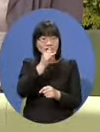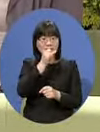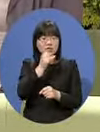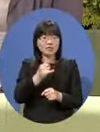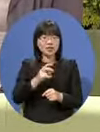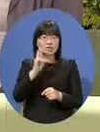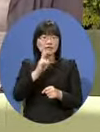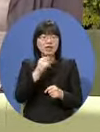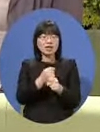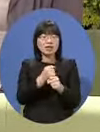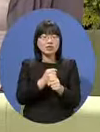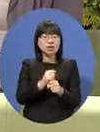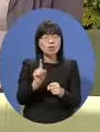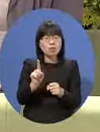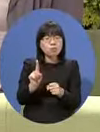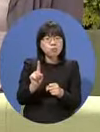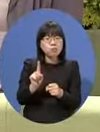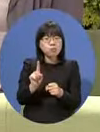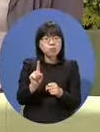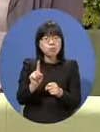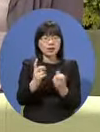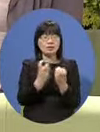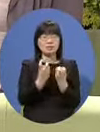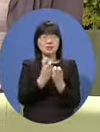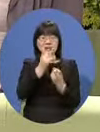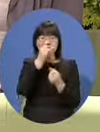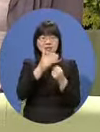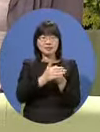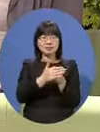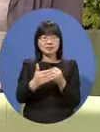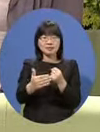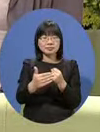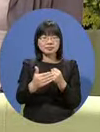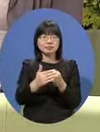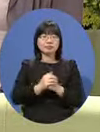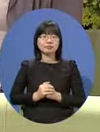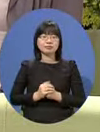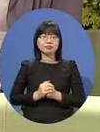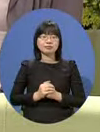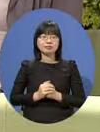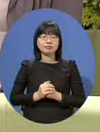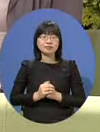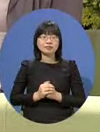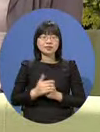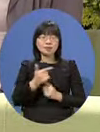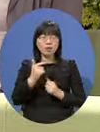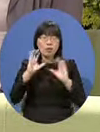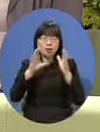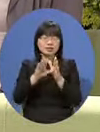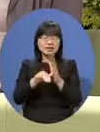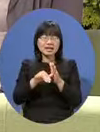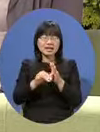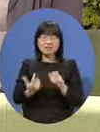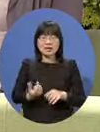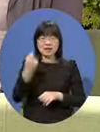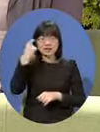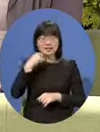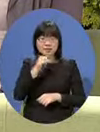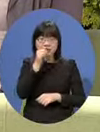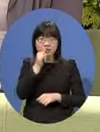또 작곡만이 갖고 있는 어떻게 보면은 방식이 있기 때문에 아직은 좀 이르다는 생각이 들고요. 우리